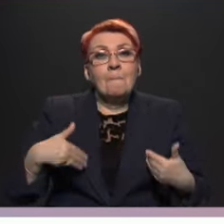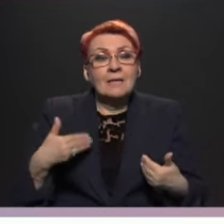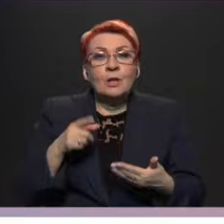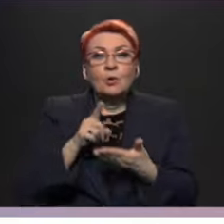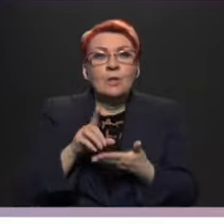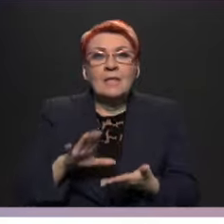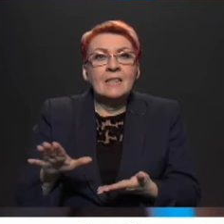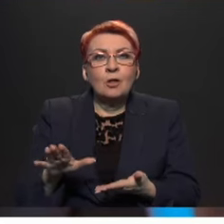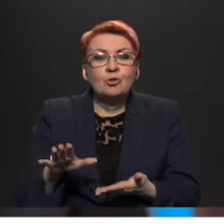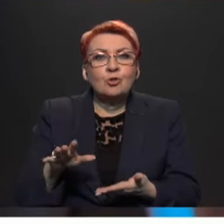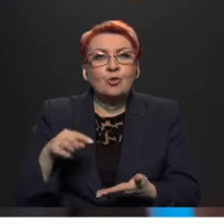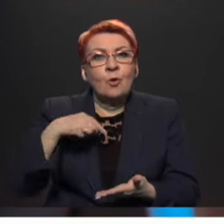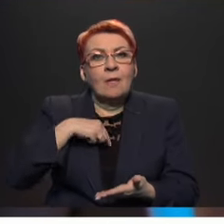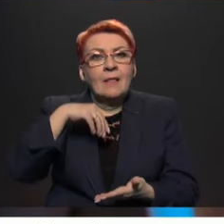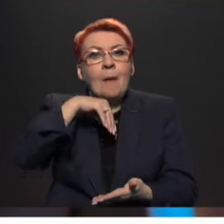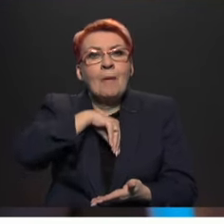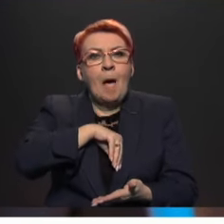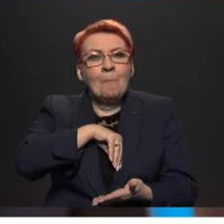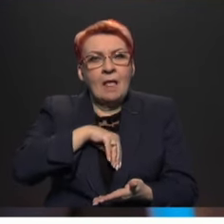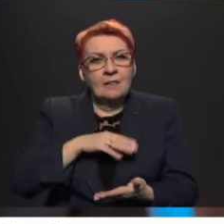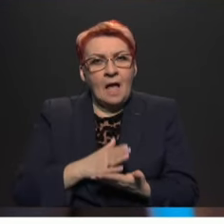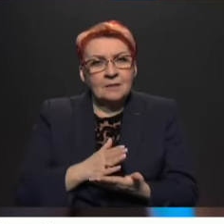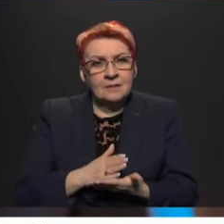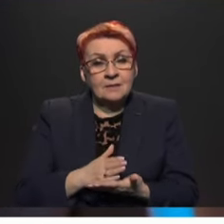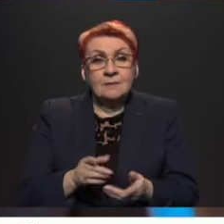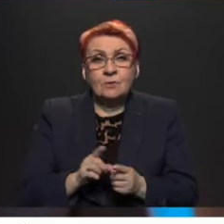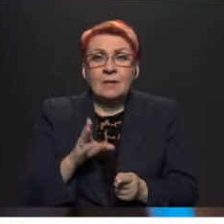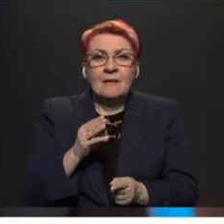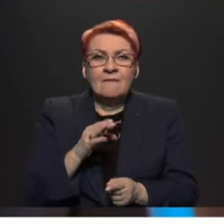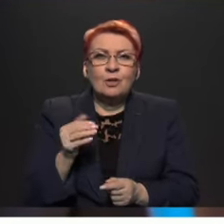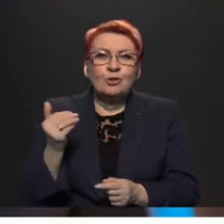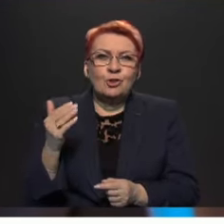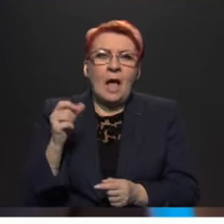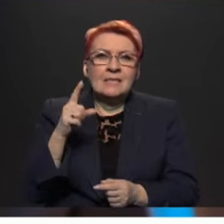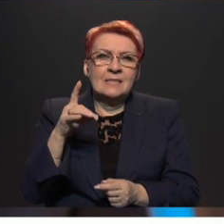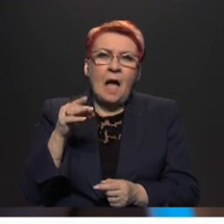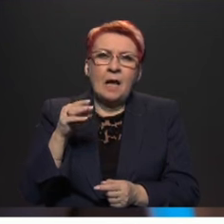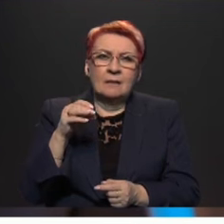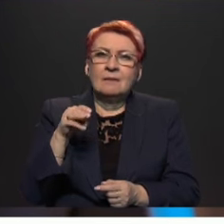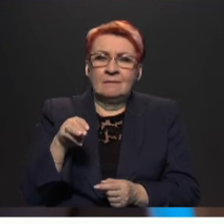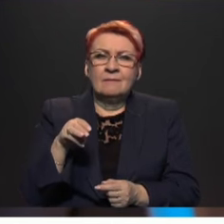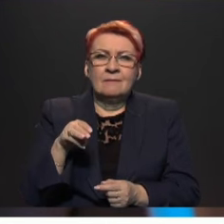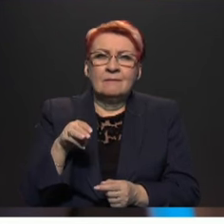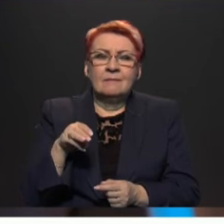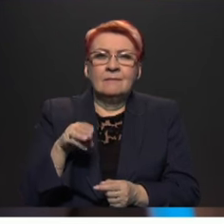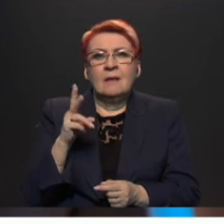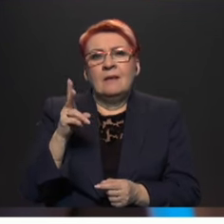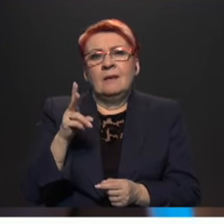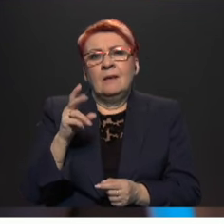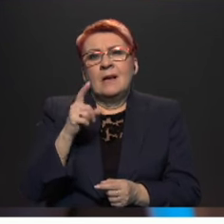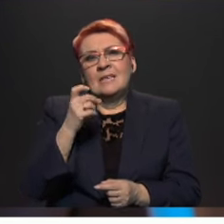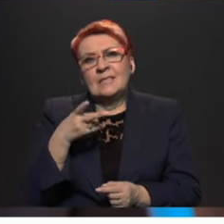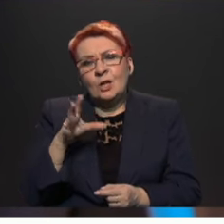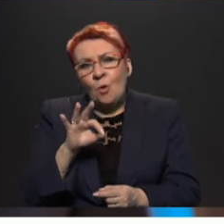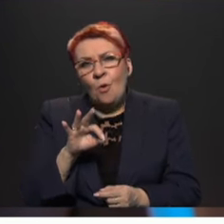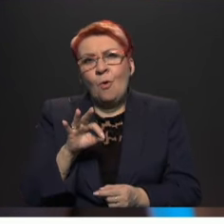нами обладать. Поэтому, конечно, вот такие вещи азартные, как и казино, и